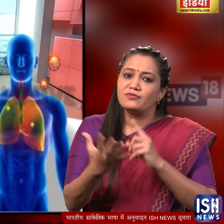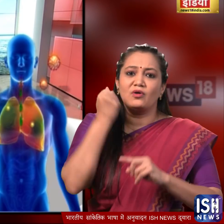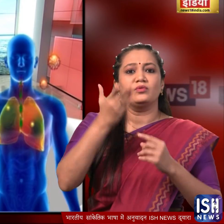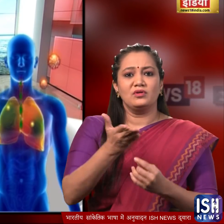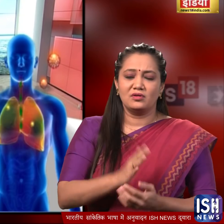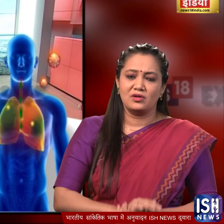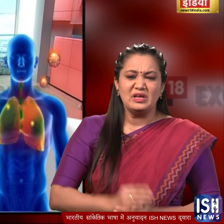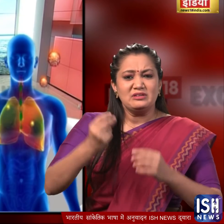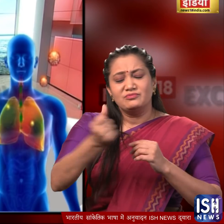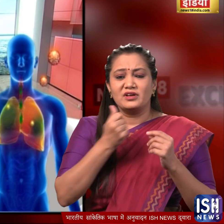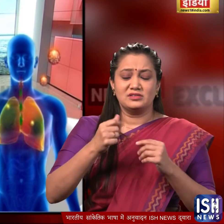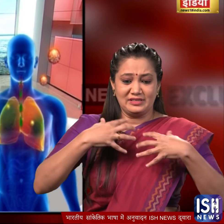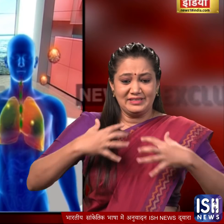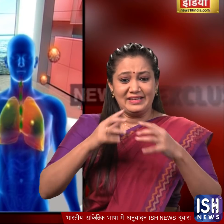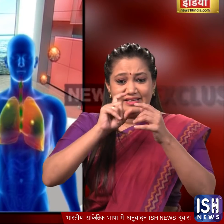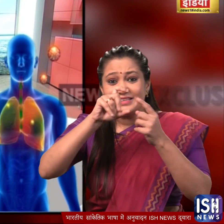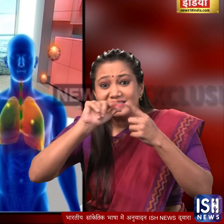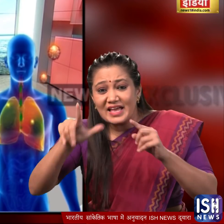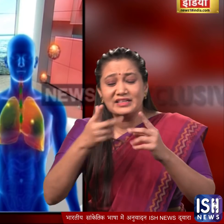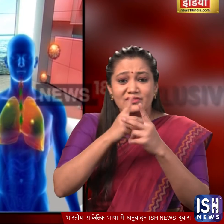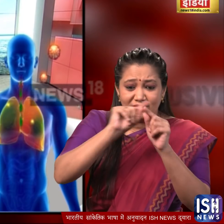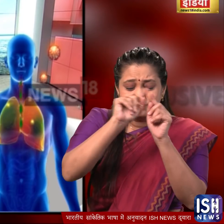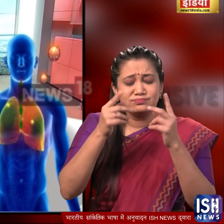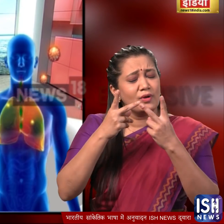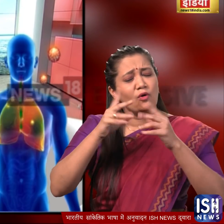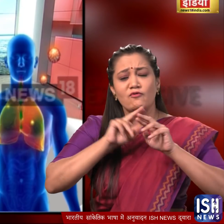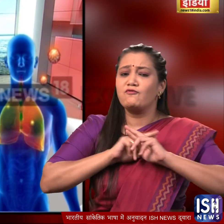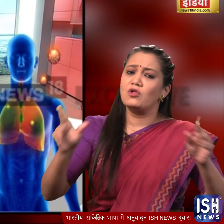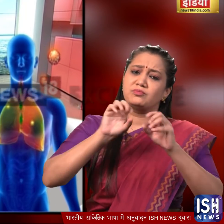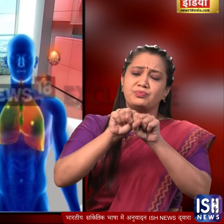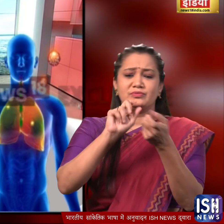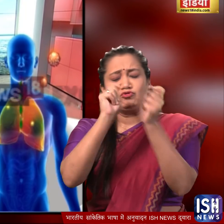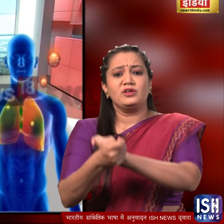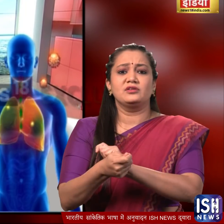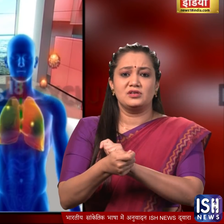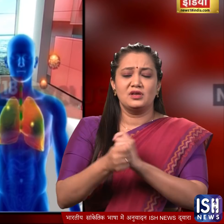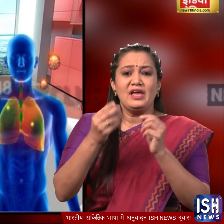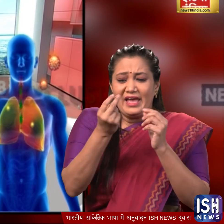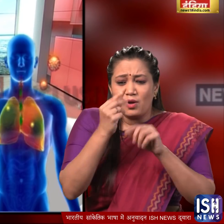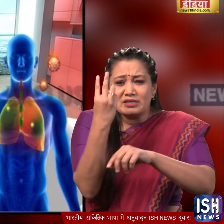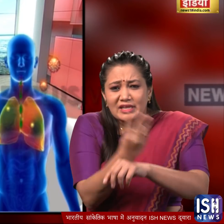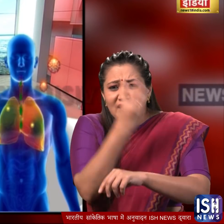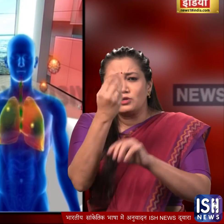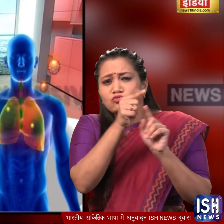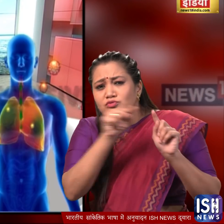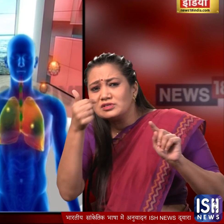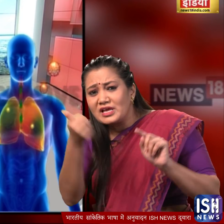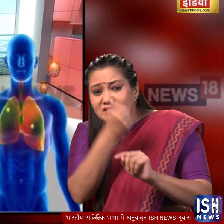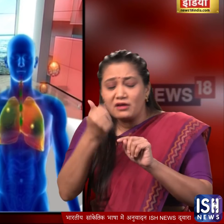यह भी पाया गया कि कोरोना वायरस फेफड़ों के सेल की काम करने की प्रक्रिया को पूरी तरह बदल देता है और इन्फेक्शन होने के 3 से